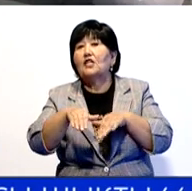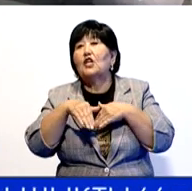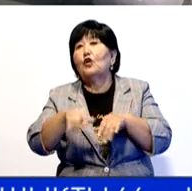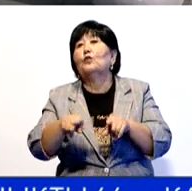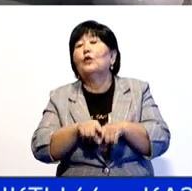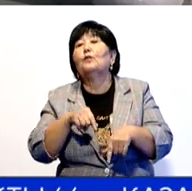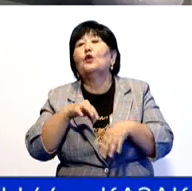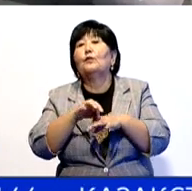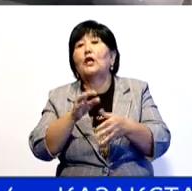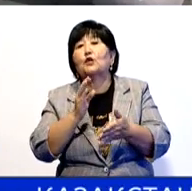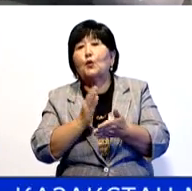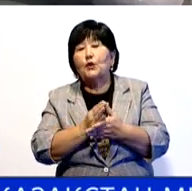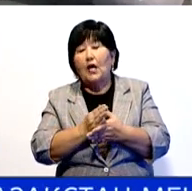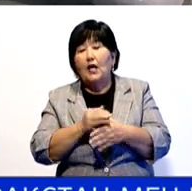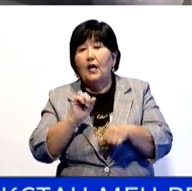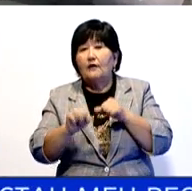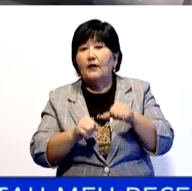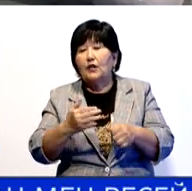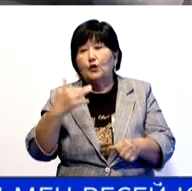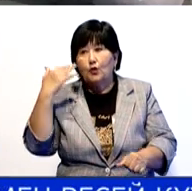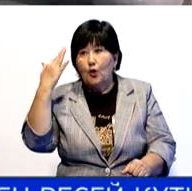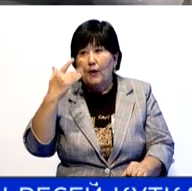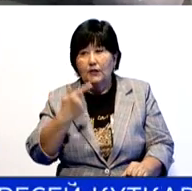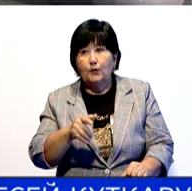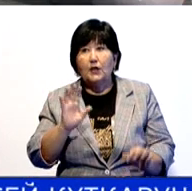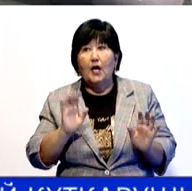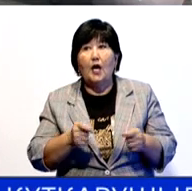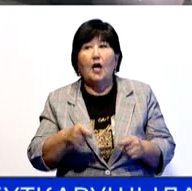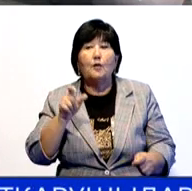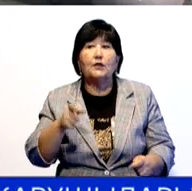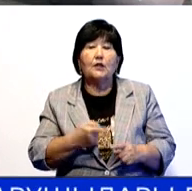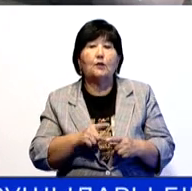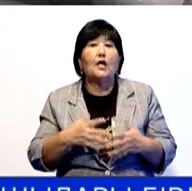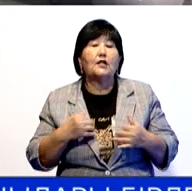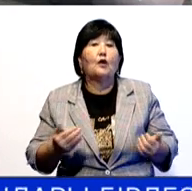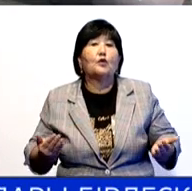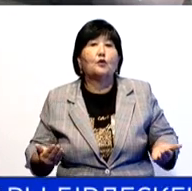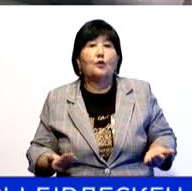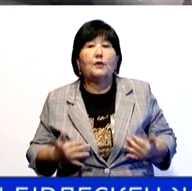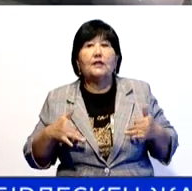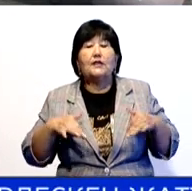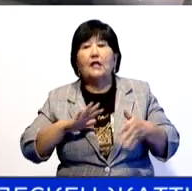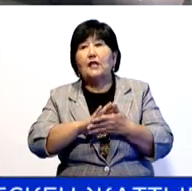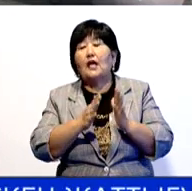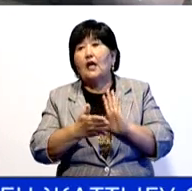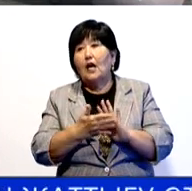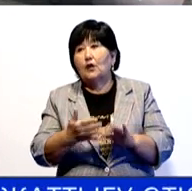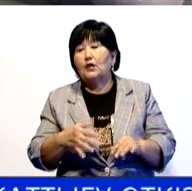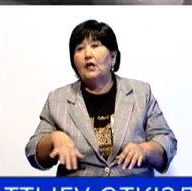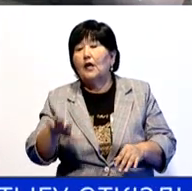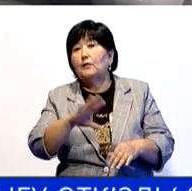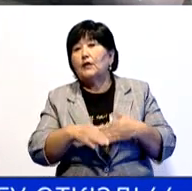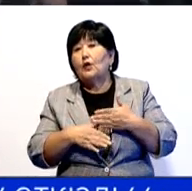ұйымдастырылуда. Велошерудің мақсаты президентіміздің салауатты өмір салтын қалыптастыру принципін қолдай